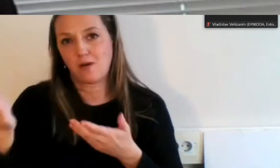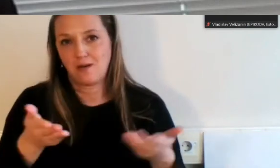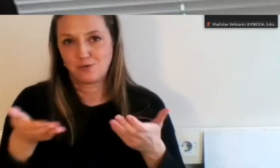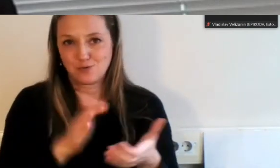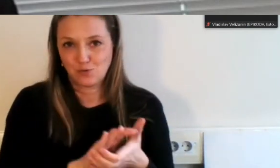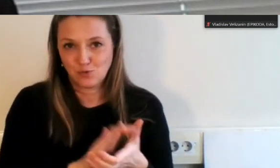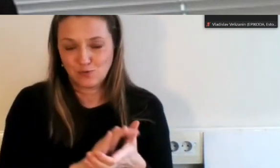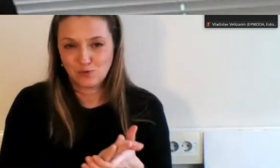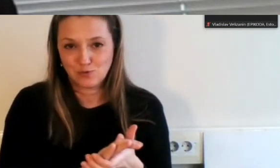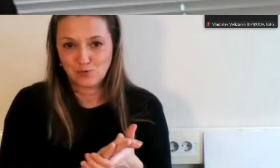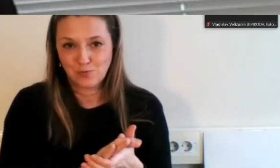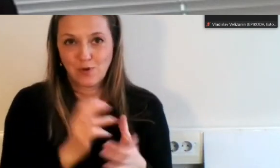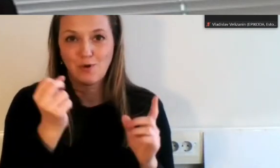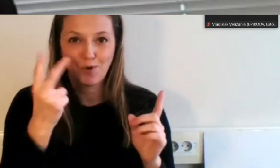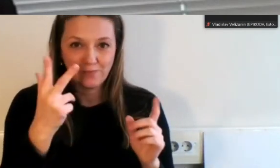hakkama.